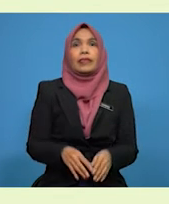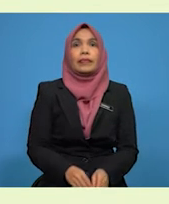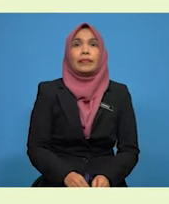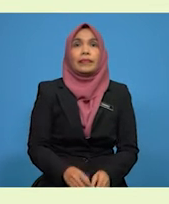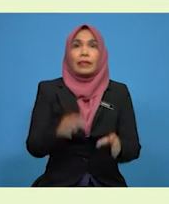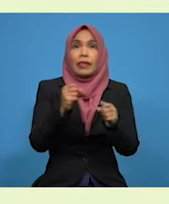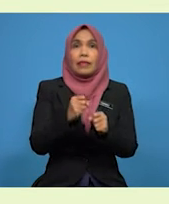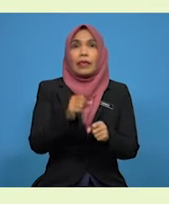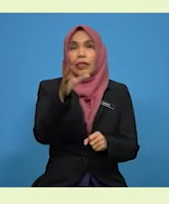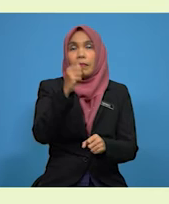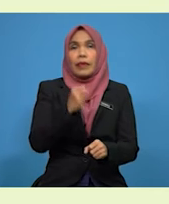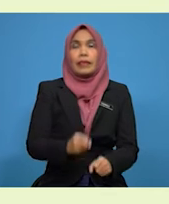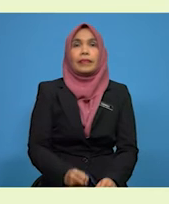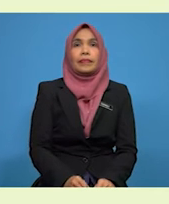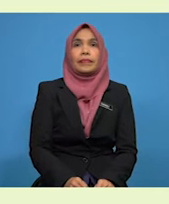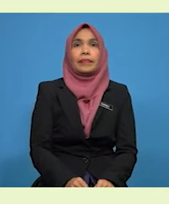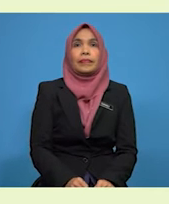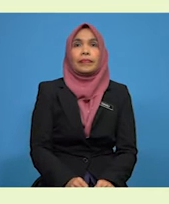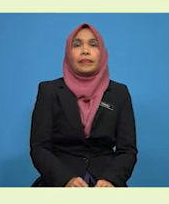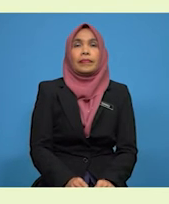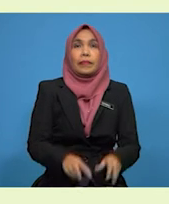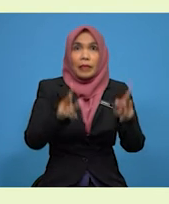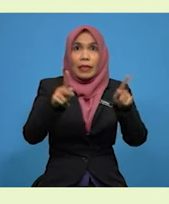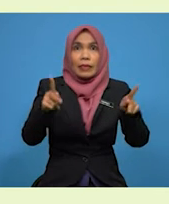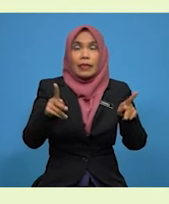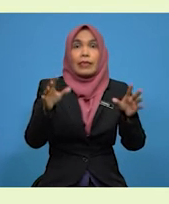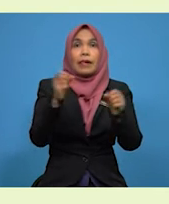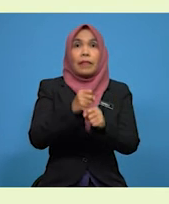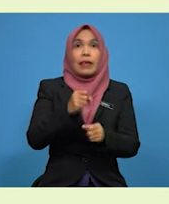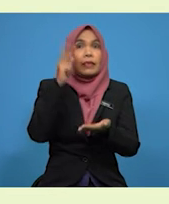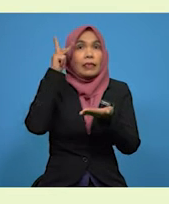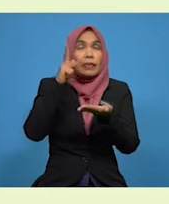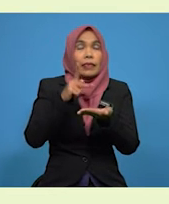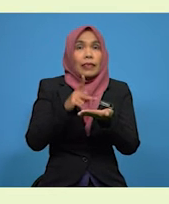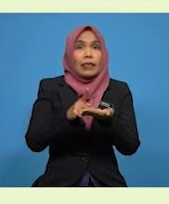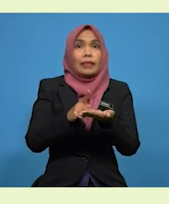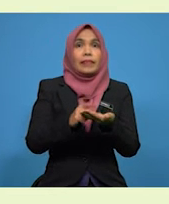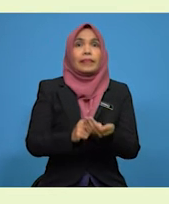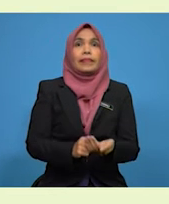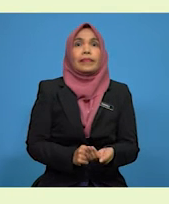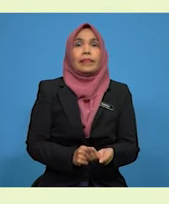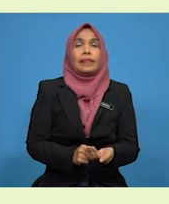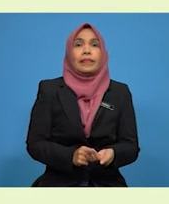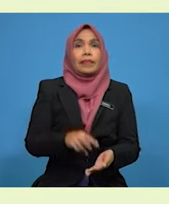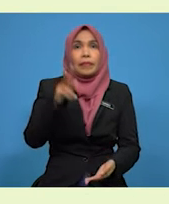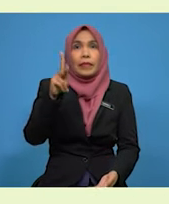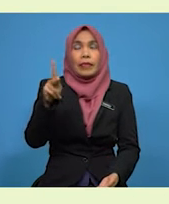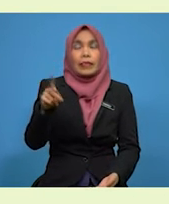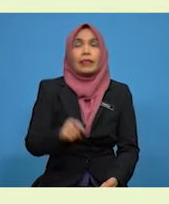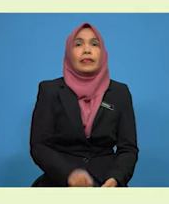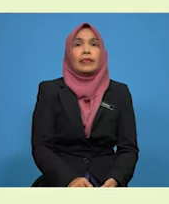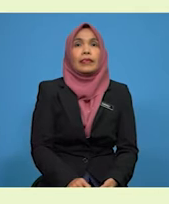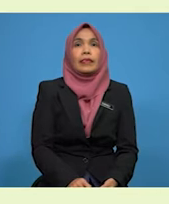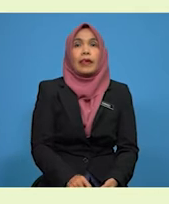pembelajaran dalam topik ini, iaitu pelajar dapat mengenali polisi syarikat, pelajar juga